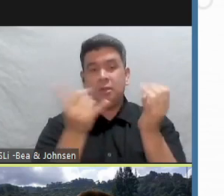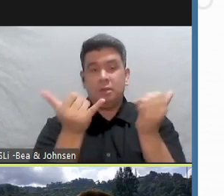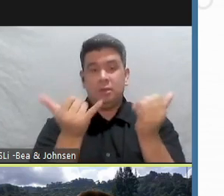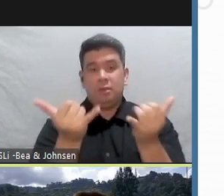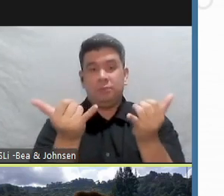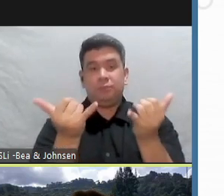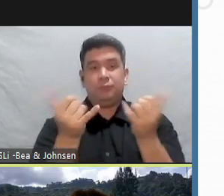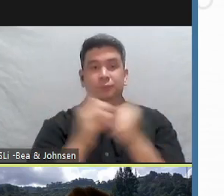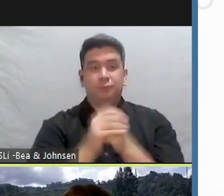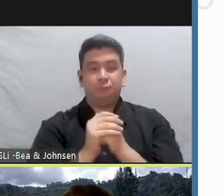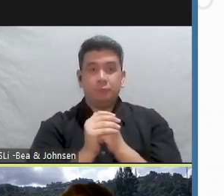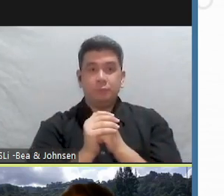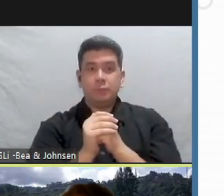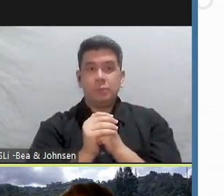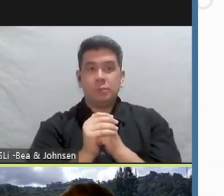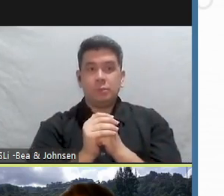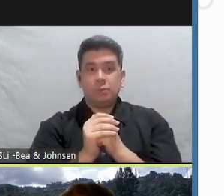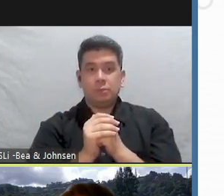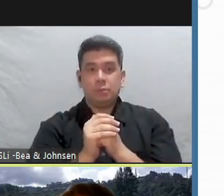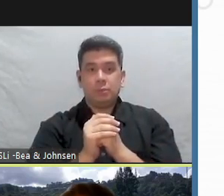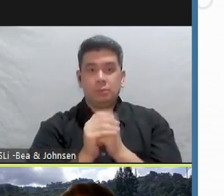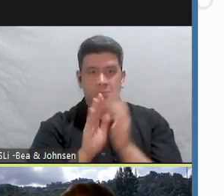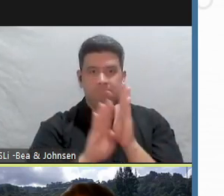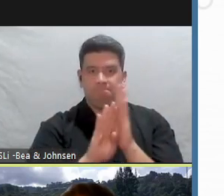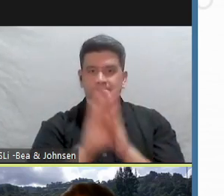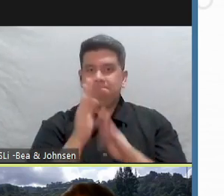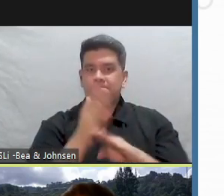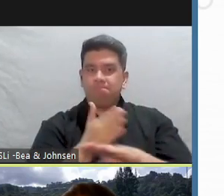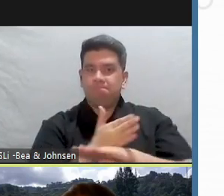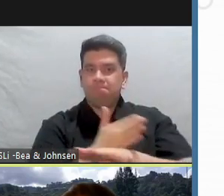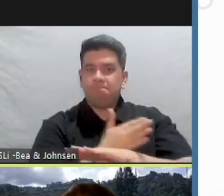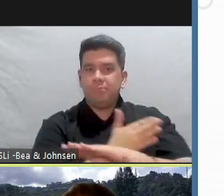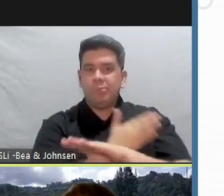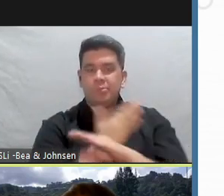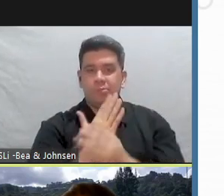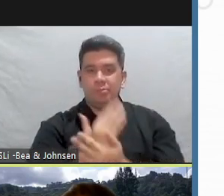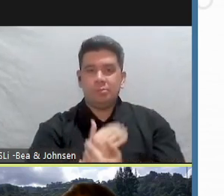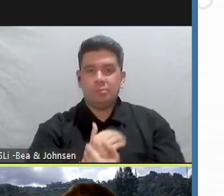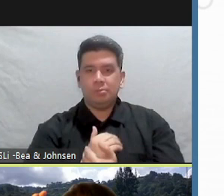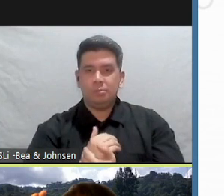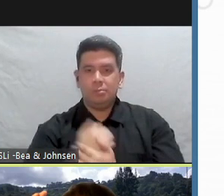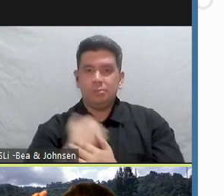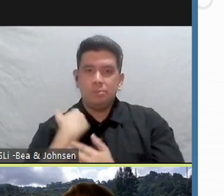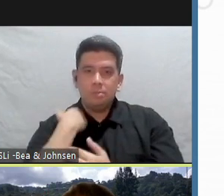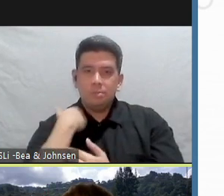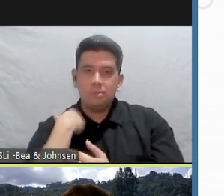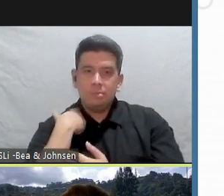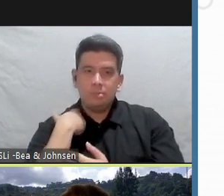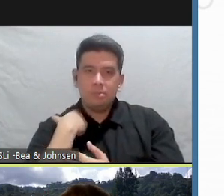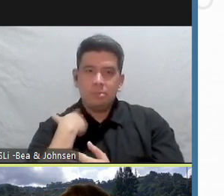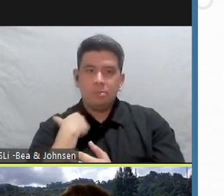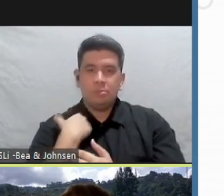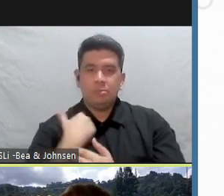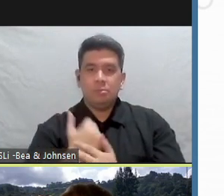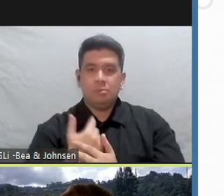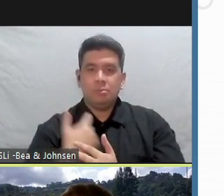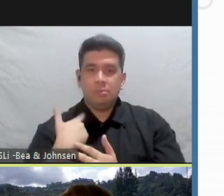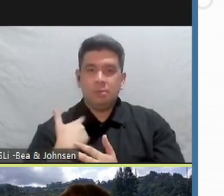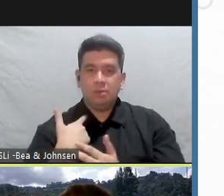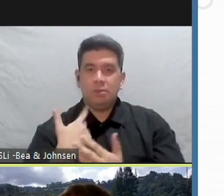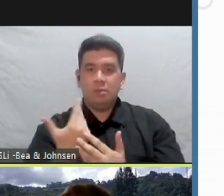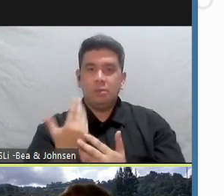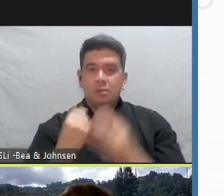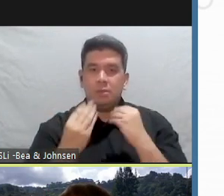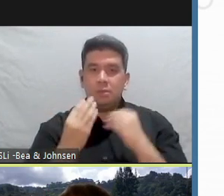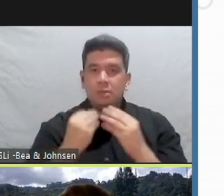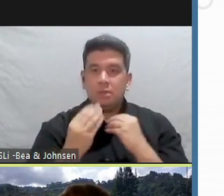ang na-develop ng DepEd, nabigyan ng form minimum, meron ng orthography, meron ng learning